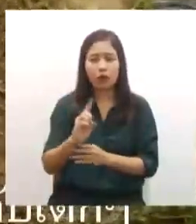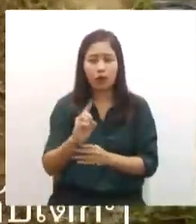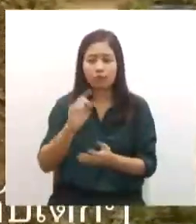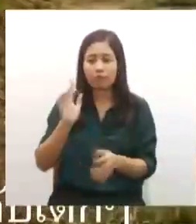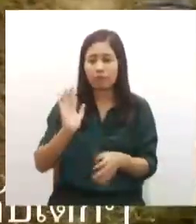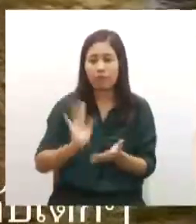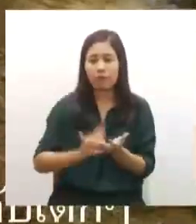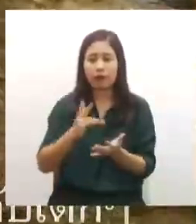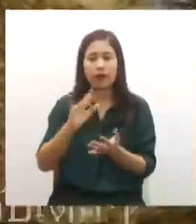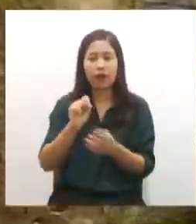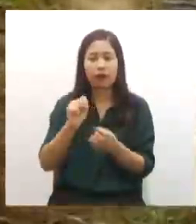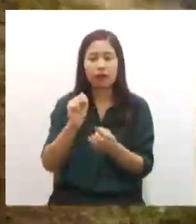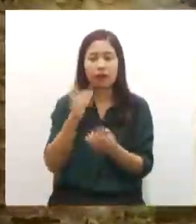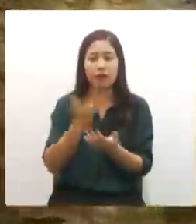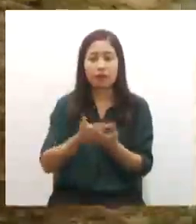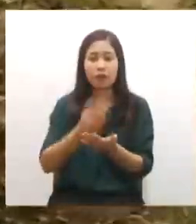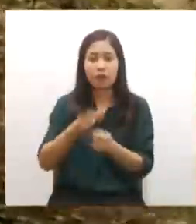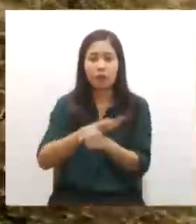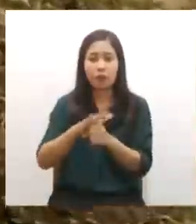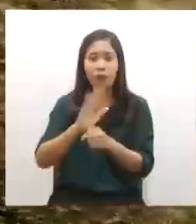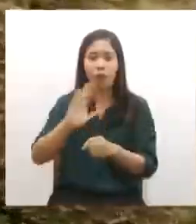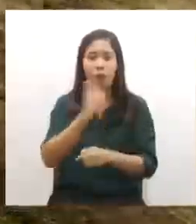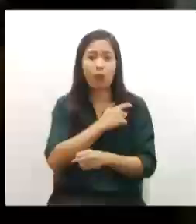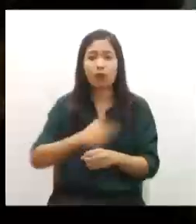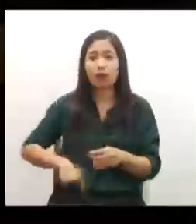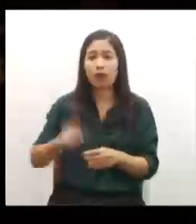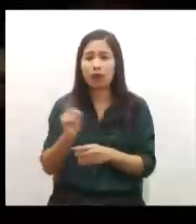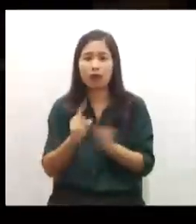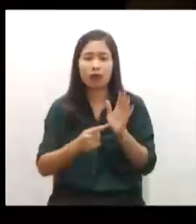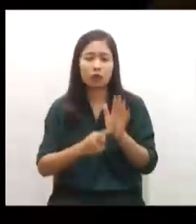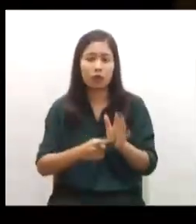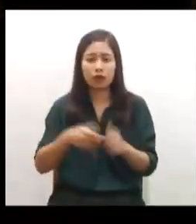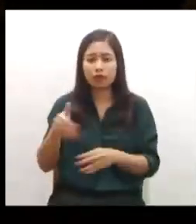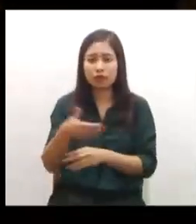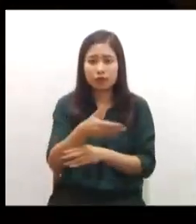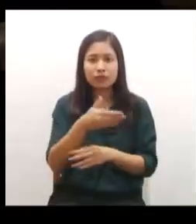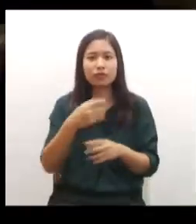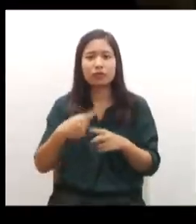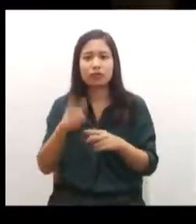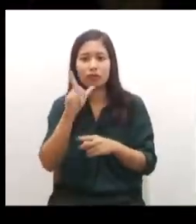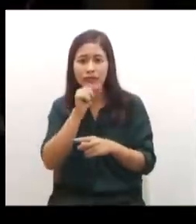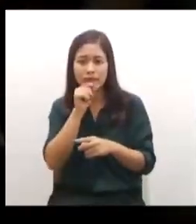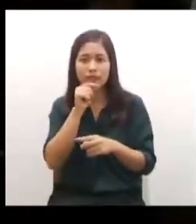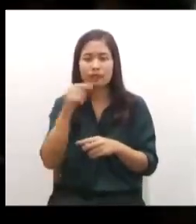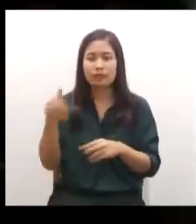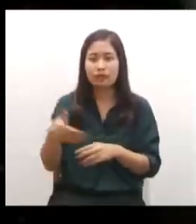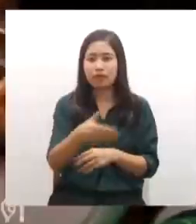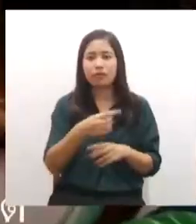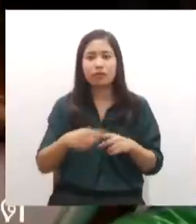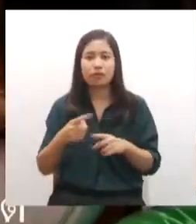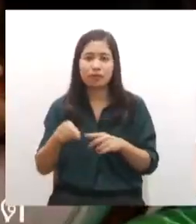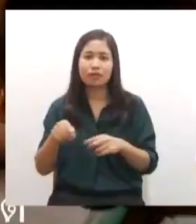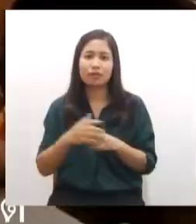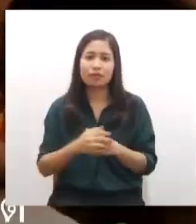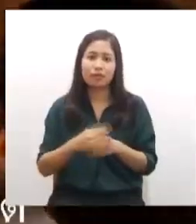ฐกิจพอเพียงมาสอนกับเด็กๆเช่นพาเด็กปลูกผักสวนครัวเลี้ยงหมูเลี้ยงไก่เลี้ยงปลาและในช่วงวันหยุดเส